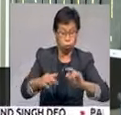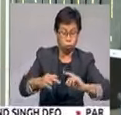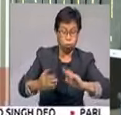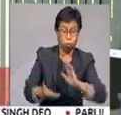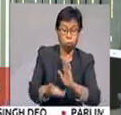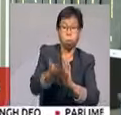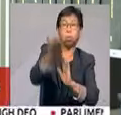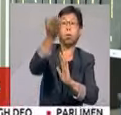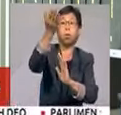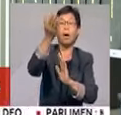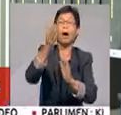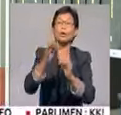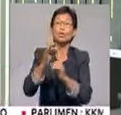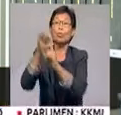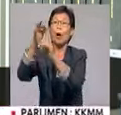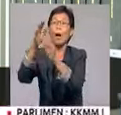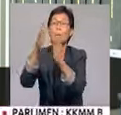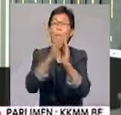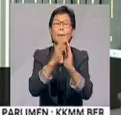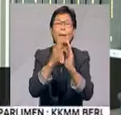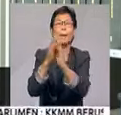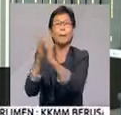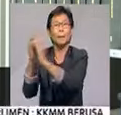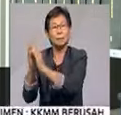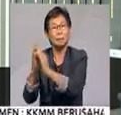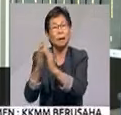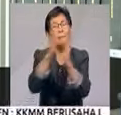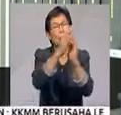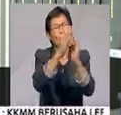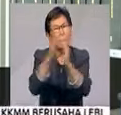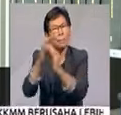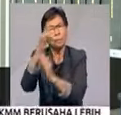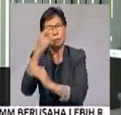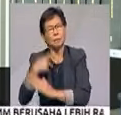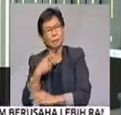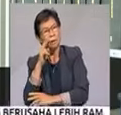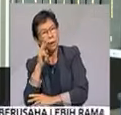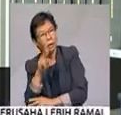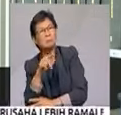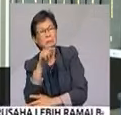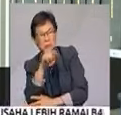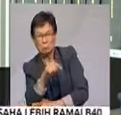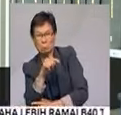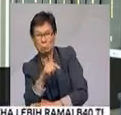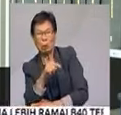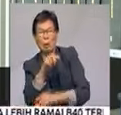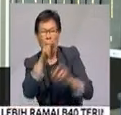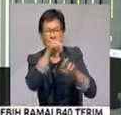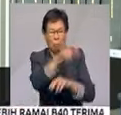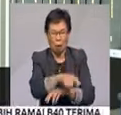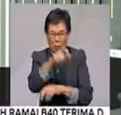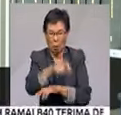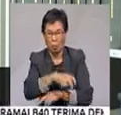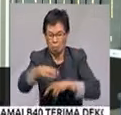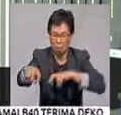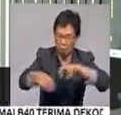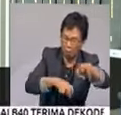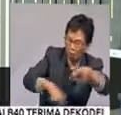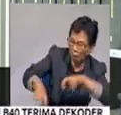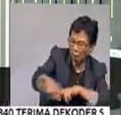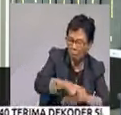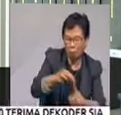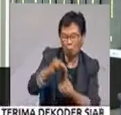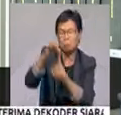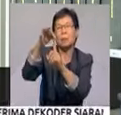di bandar-bandar besar, kerana kita lihat di situlah sebenarnya pergerakan rakyat ataupun pengangkutan